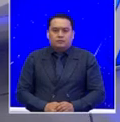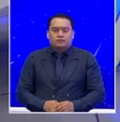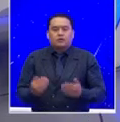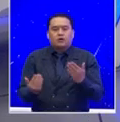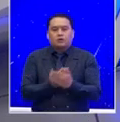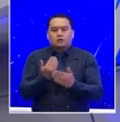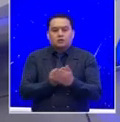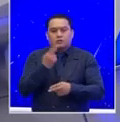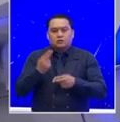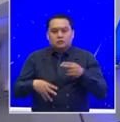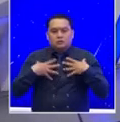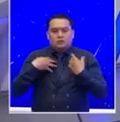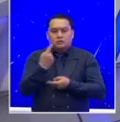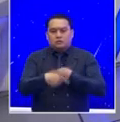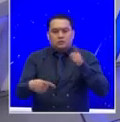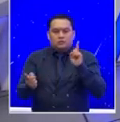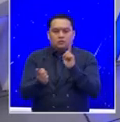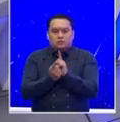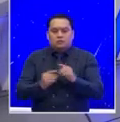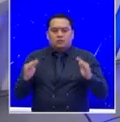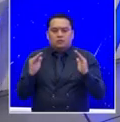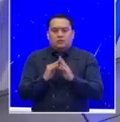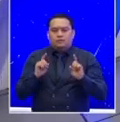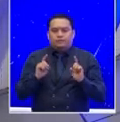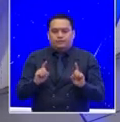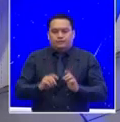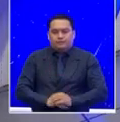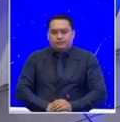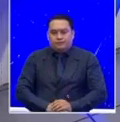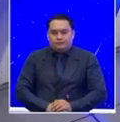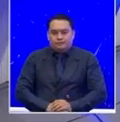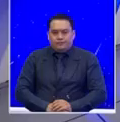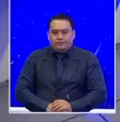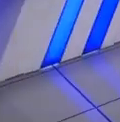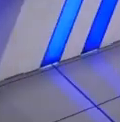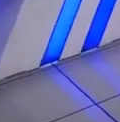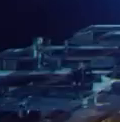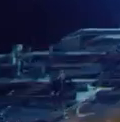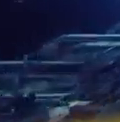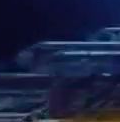Такой оказалась информационная картина уходящего дня. Спасибо за внимание и оставайтесь дома.